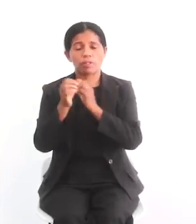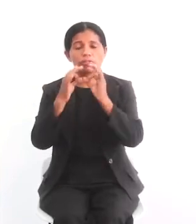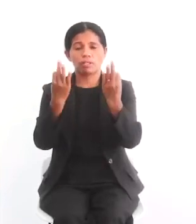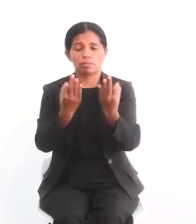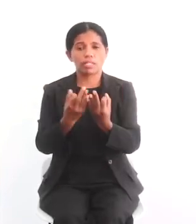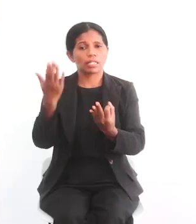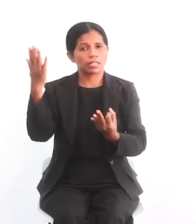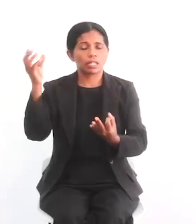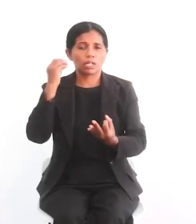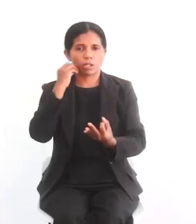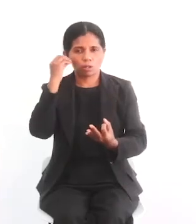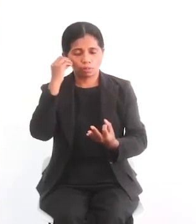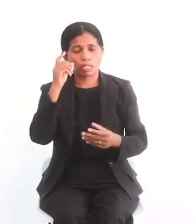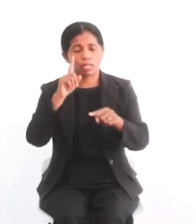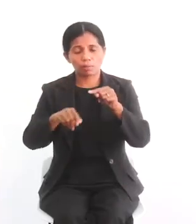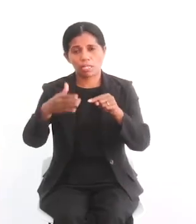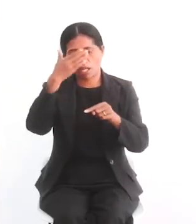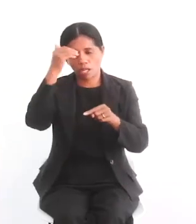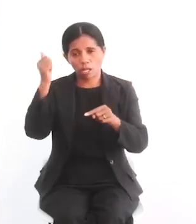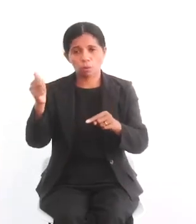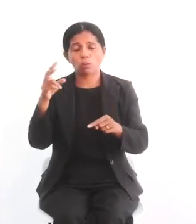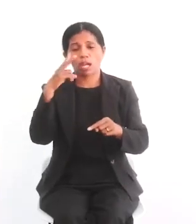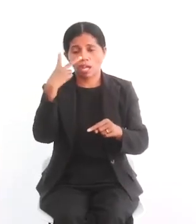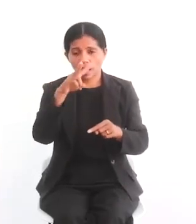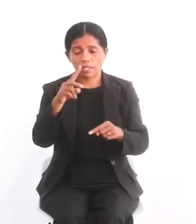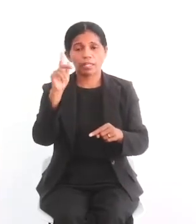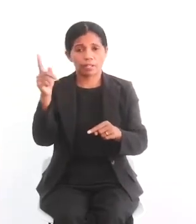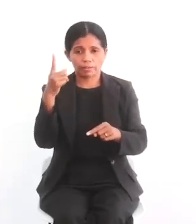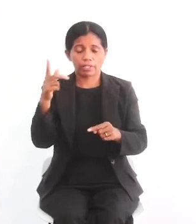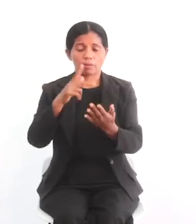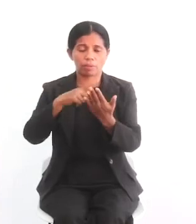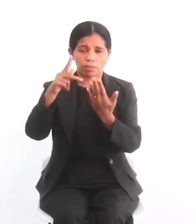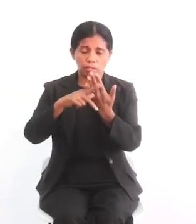uma. Labela haluha, akumpanya na fatin programa